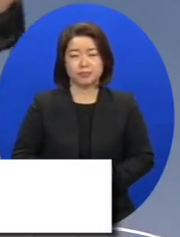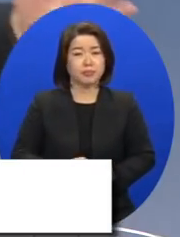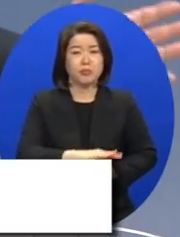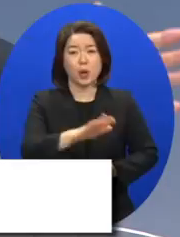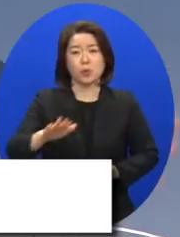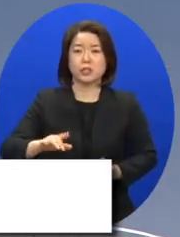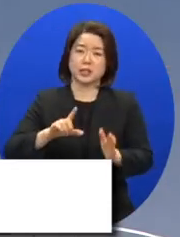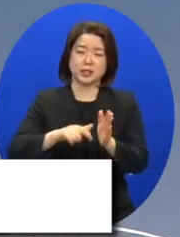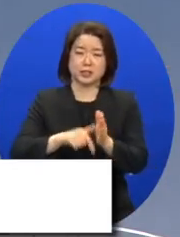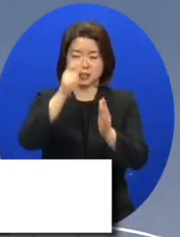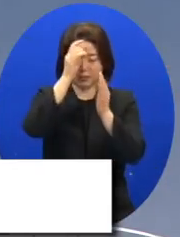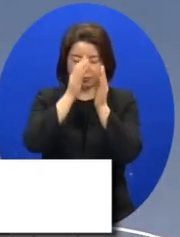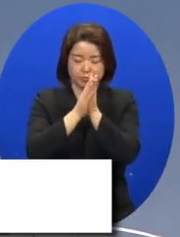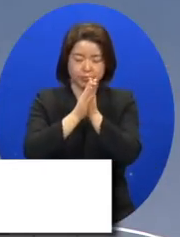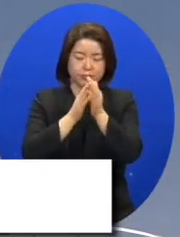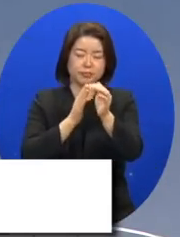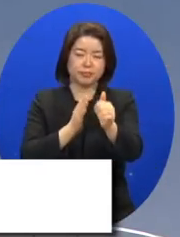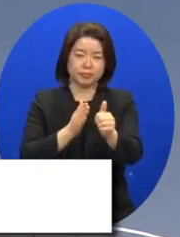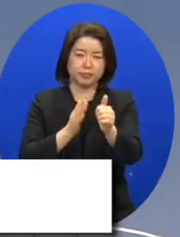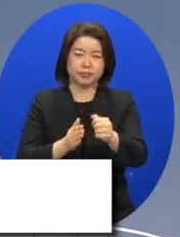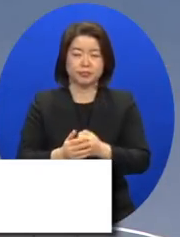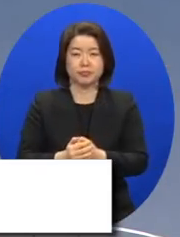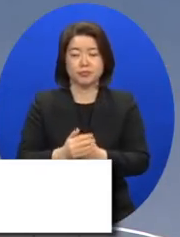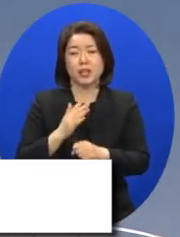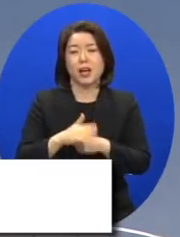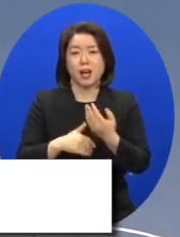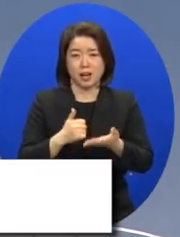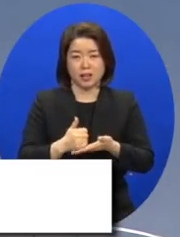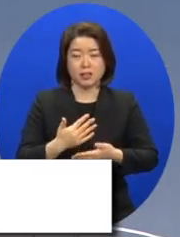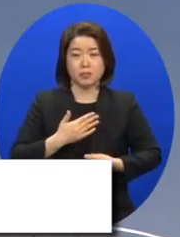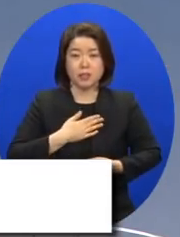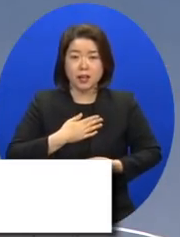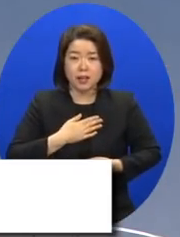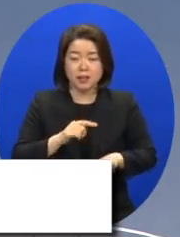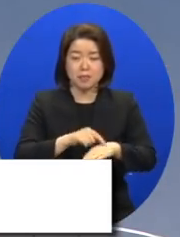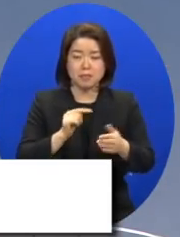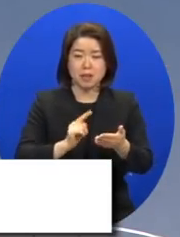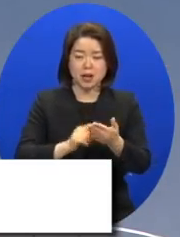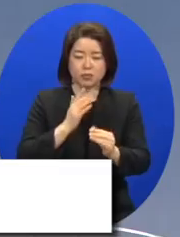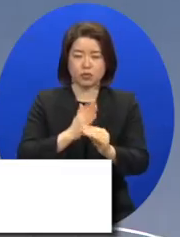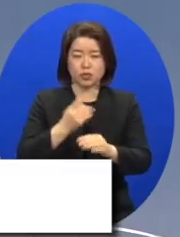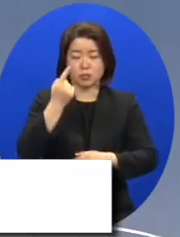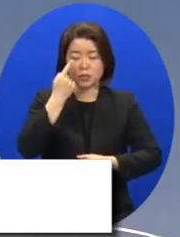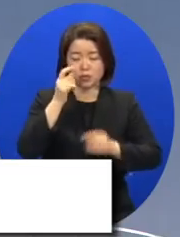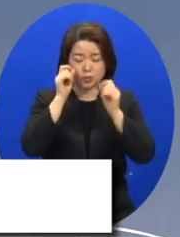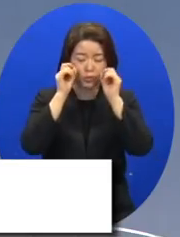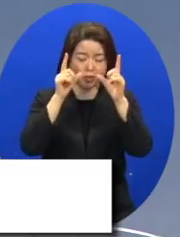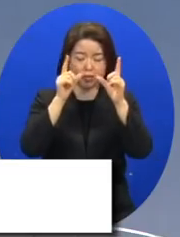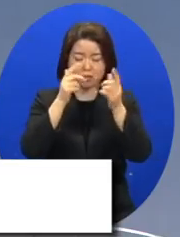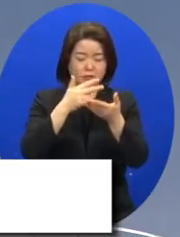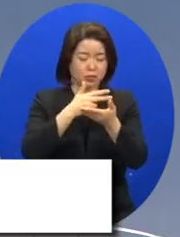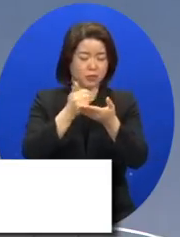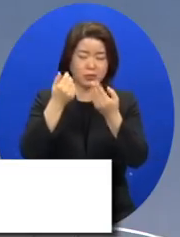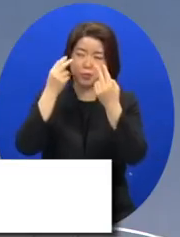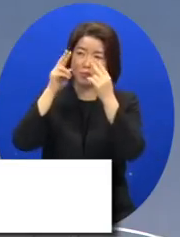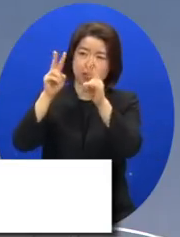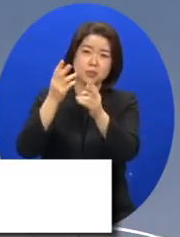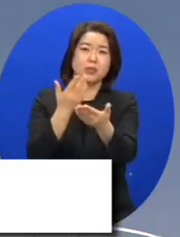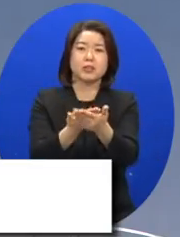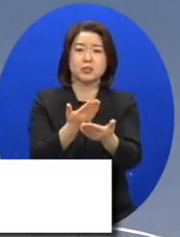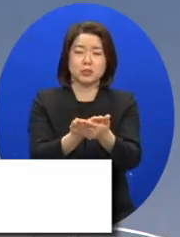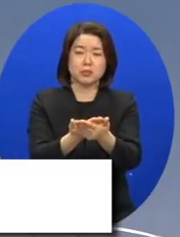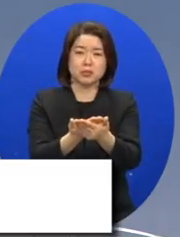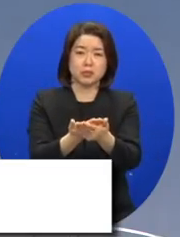우리 시간이기도 하십시다 하나님 제 마음의 중심에 눈을 열어 주님을 바라보게 해 주십시오